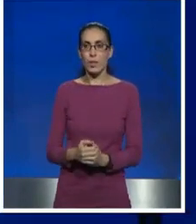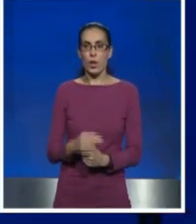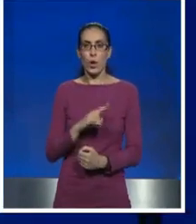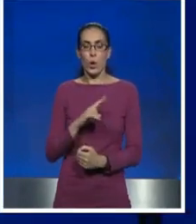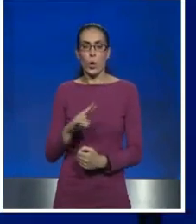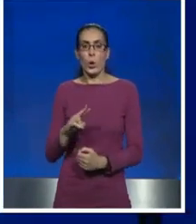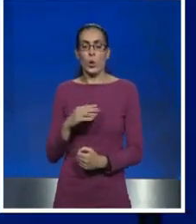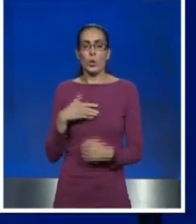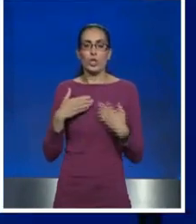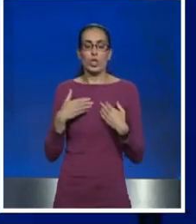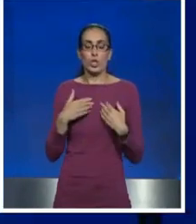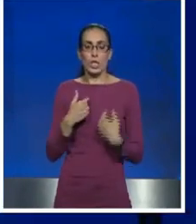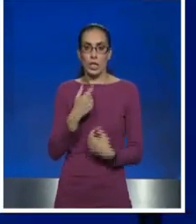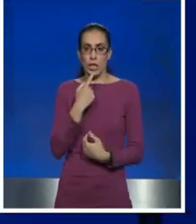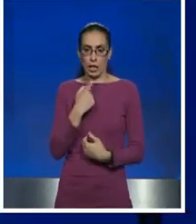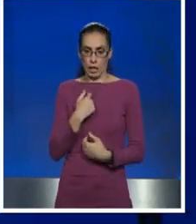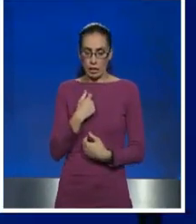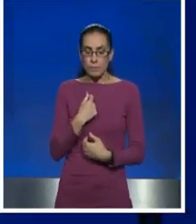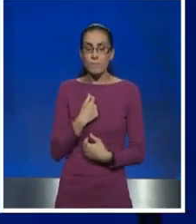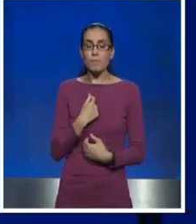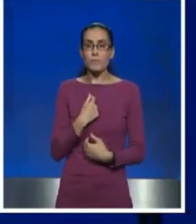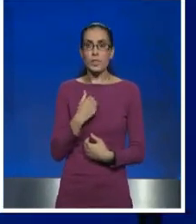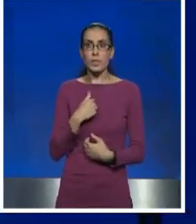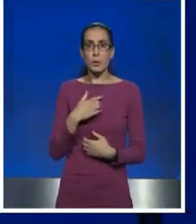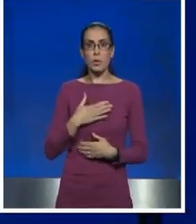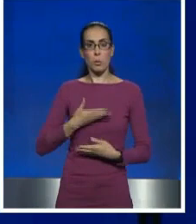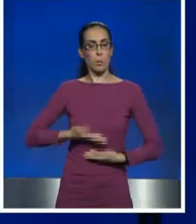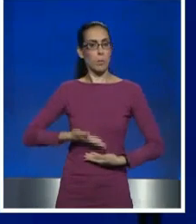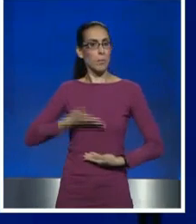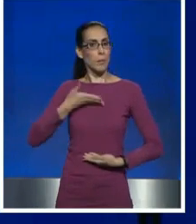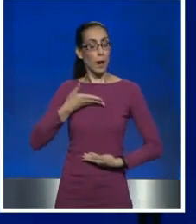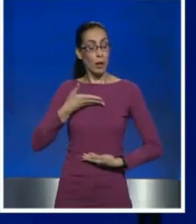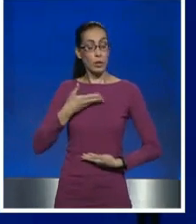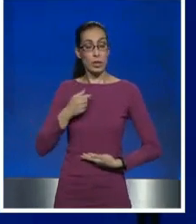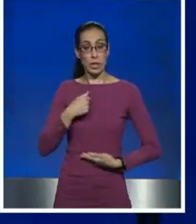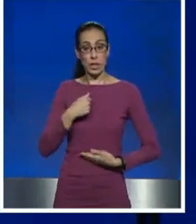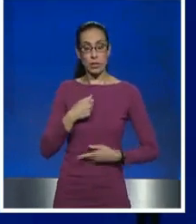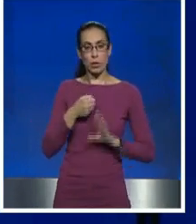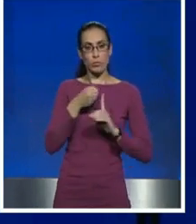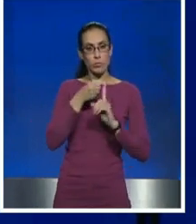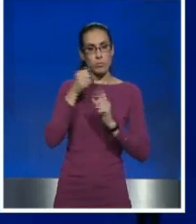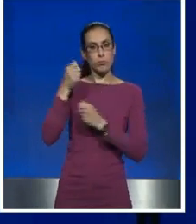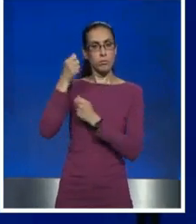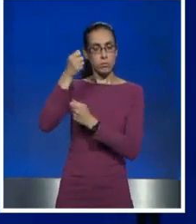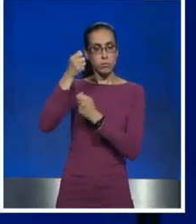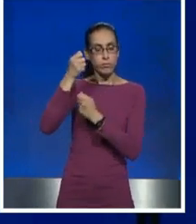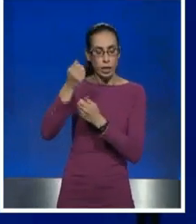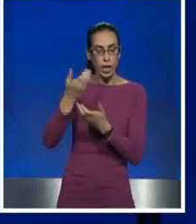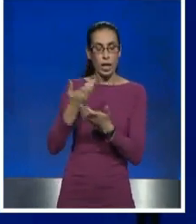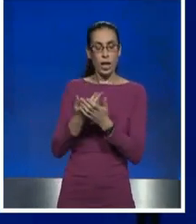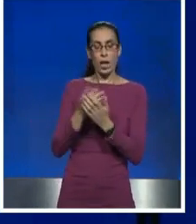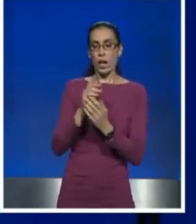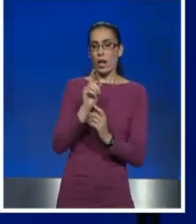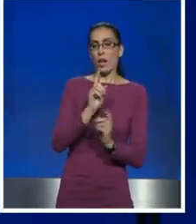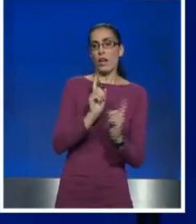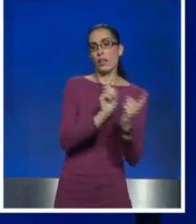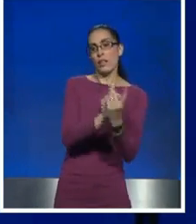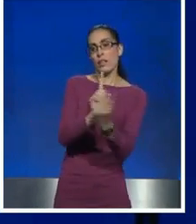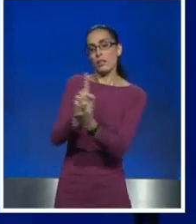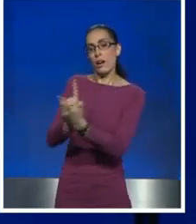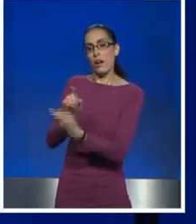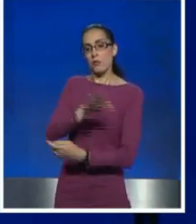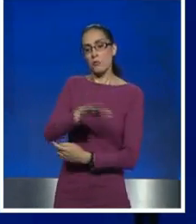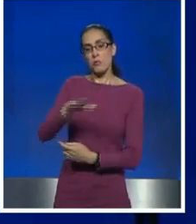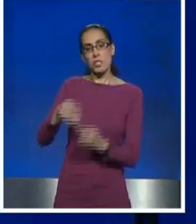li nħossni privileġġjat illi għadni kif għamilt kampanja sħiħa, niltaqa' ma' nies. Nies ta' rida